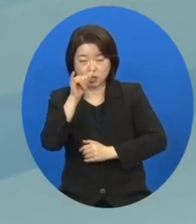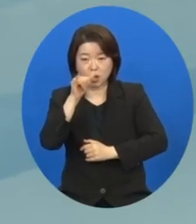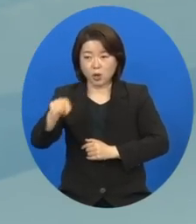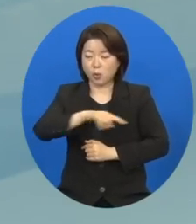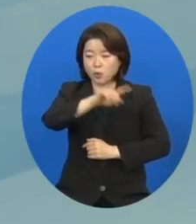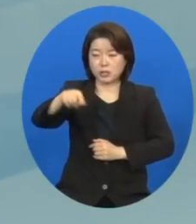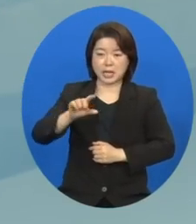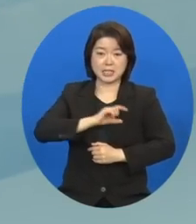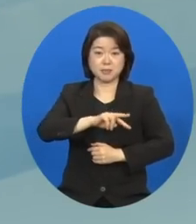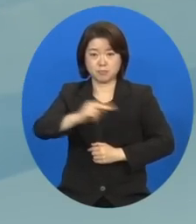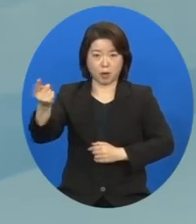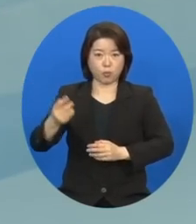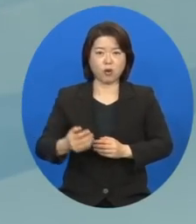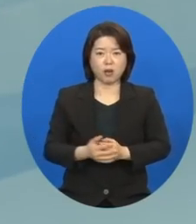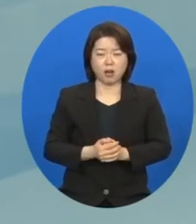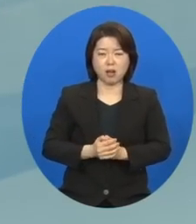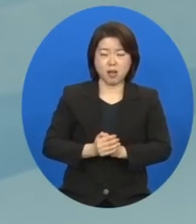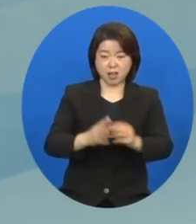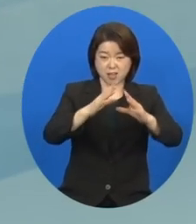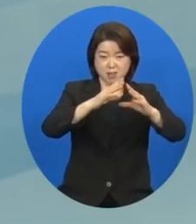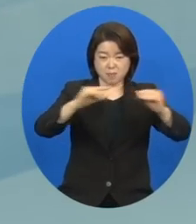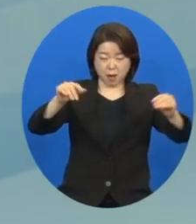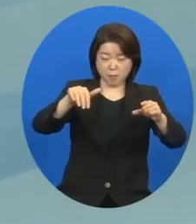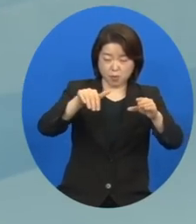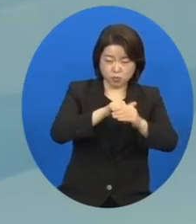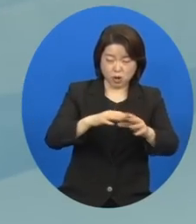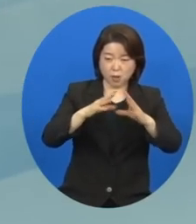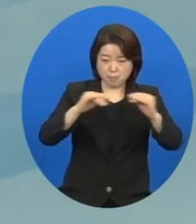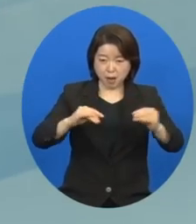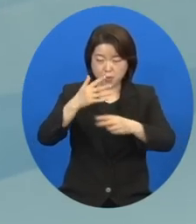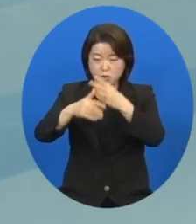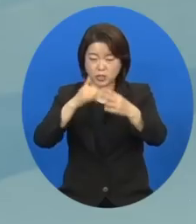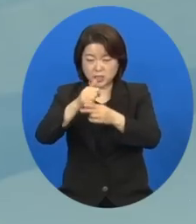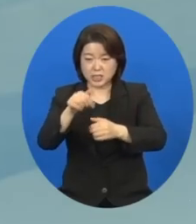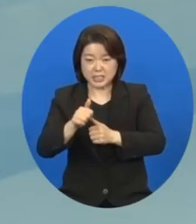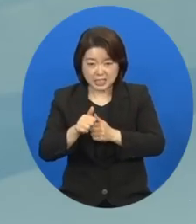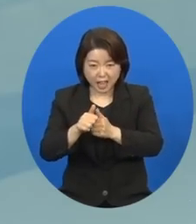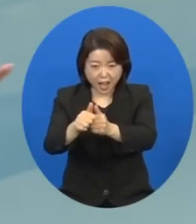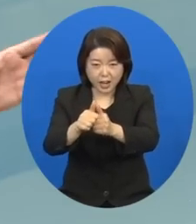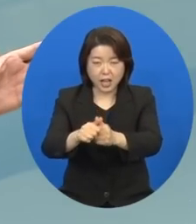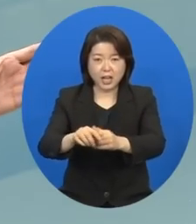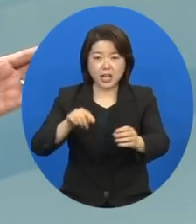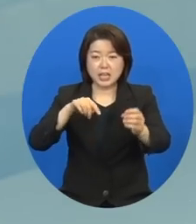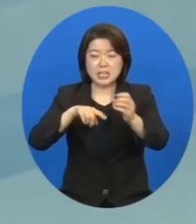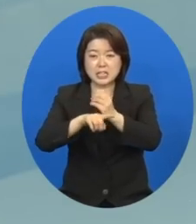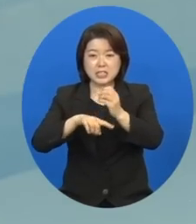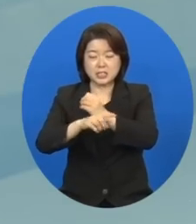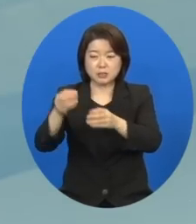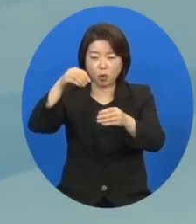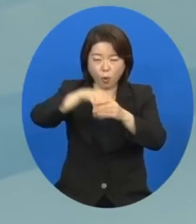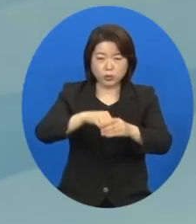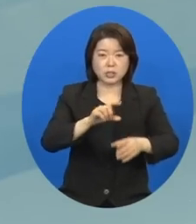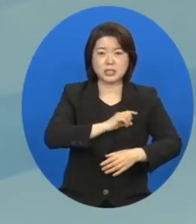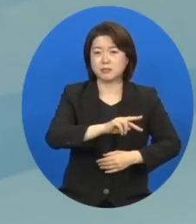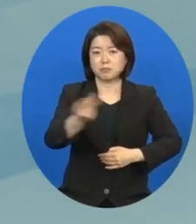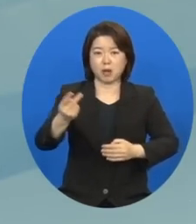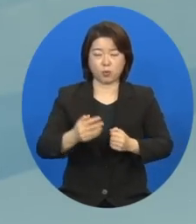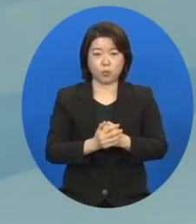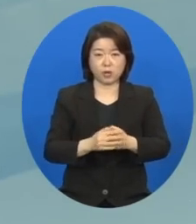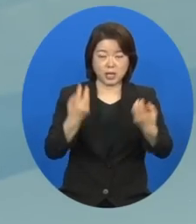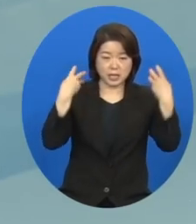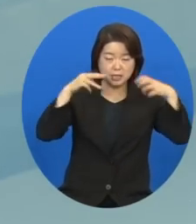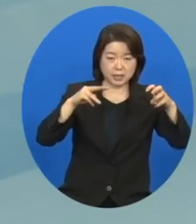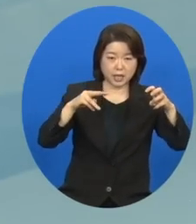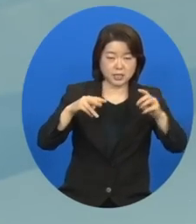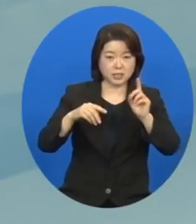어떤 식으로 바꾸냐면 바벨론 문화와 바벨론 신의 이름들로 싹 바꿔버립니다. 그래서 다니엘서